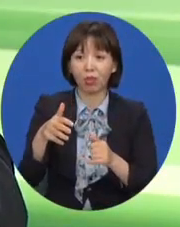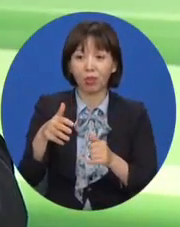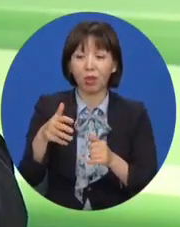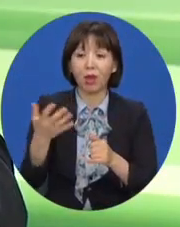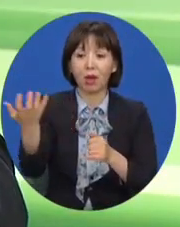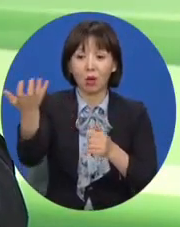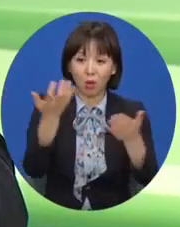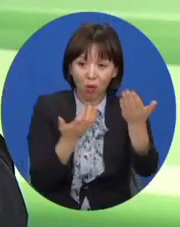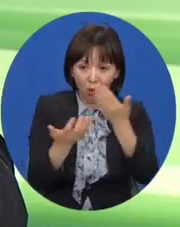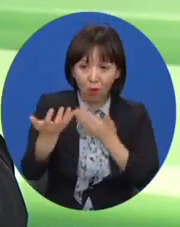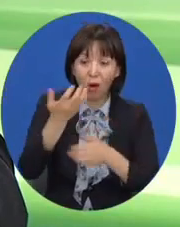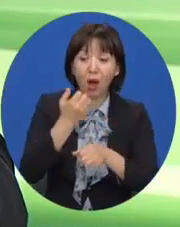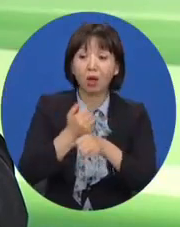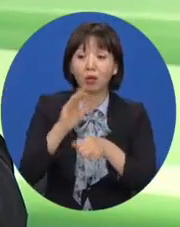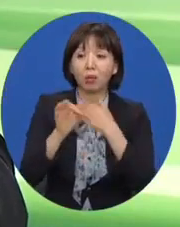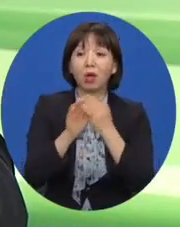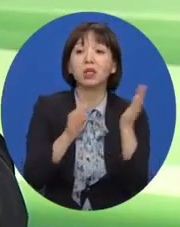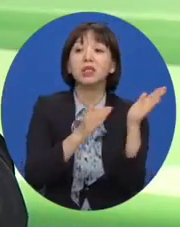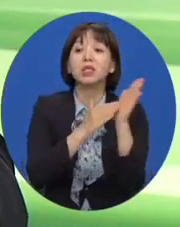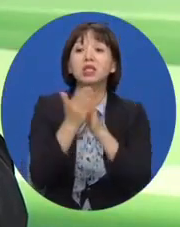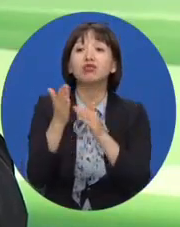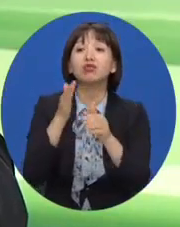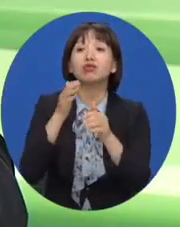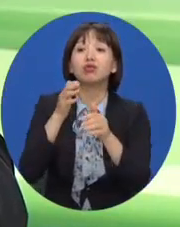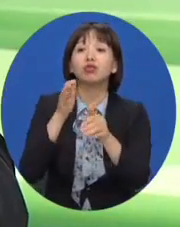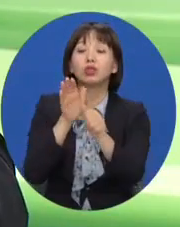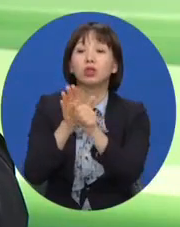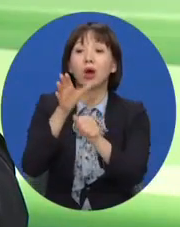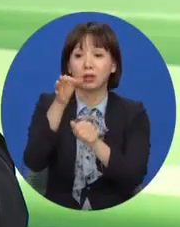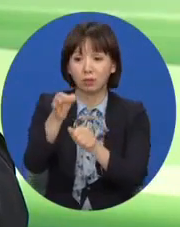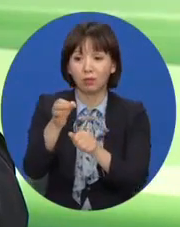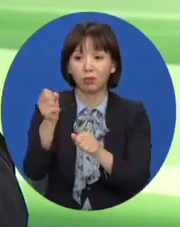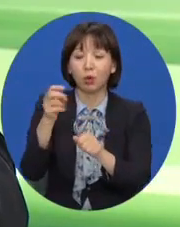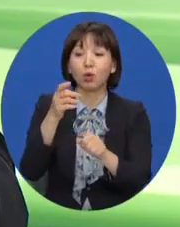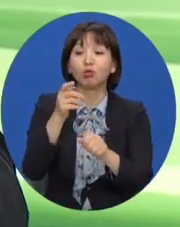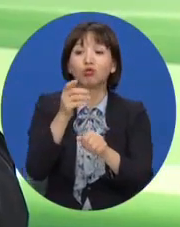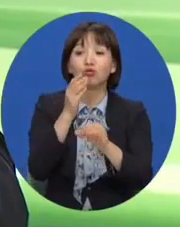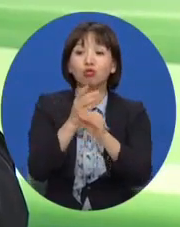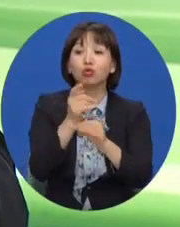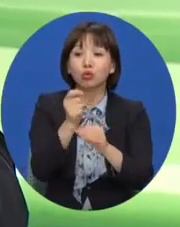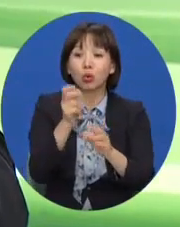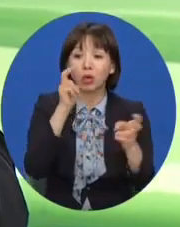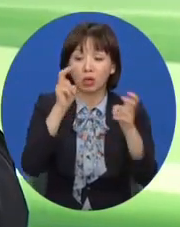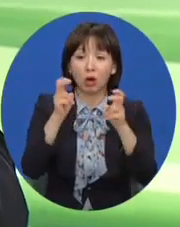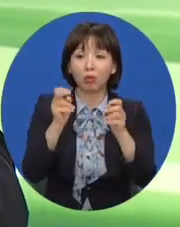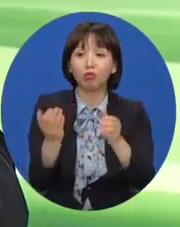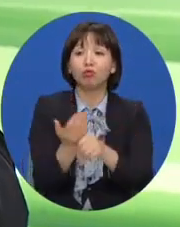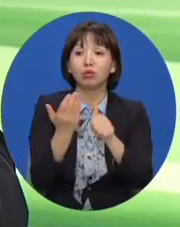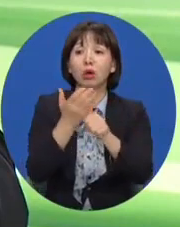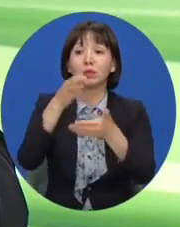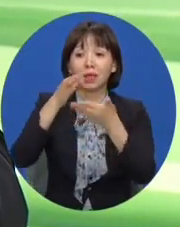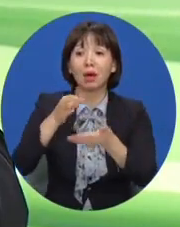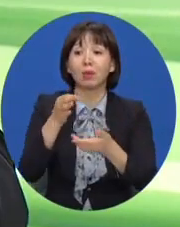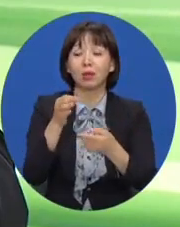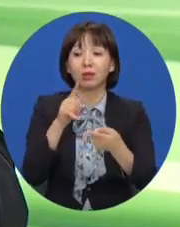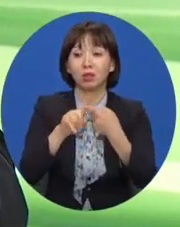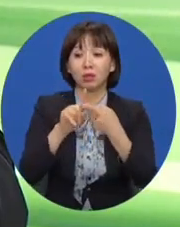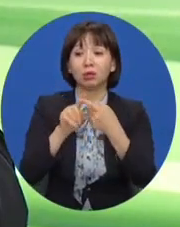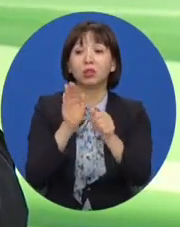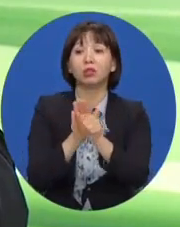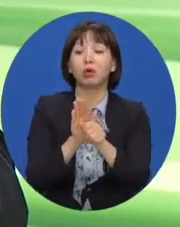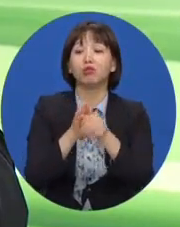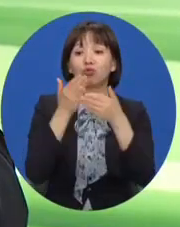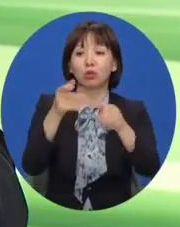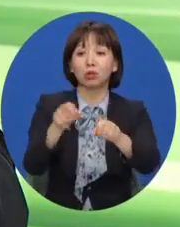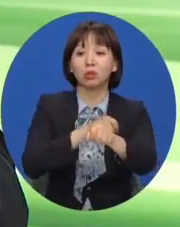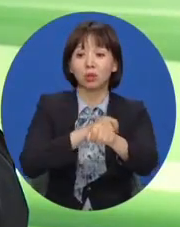입주를 하게 되면은 이주 정착금을 지원해주고 또 중소기업 육성 자금도 또 지원해주고 해서 특화된 기업